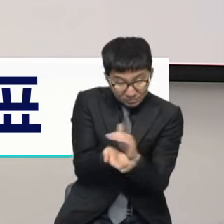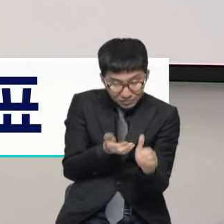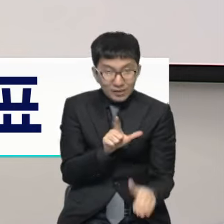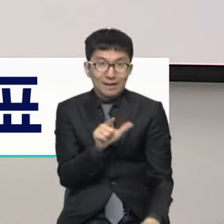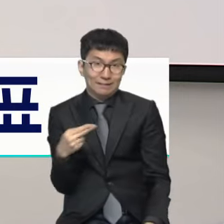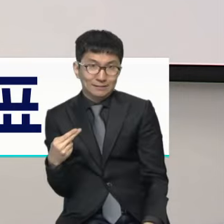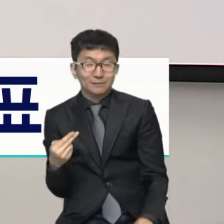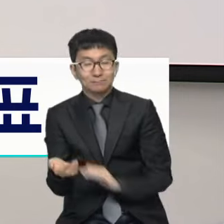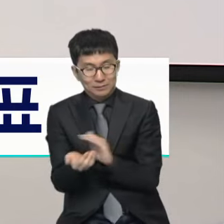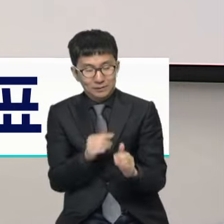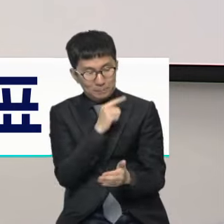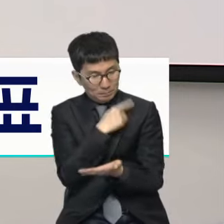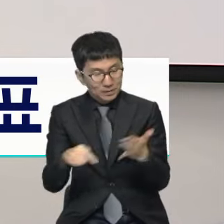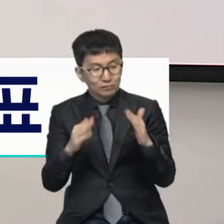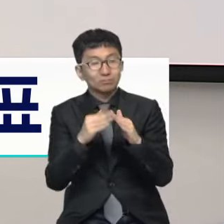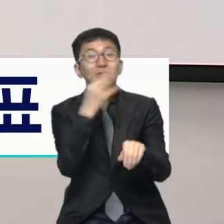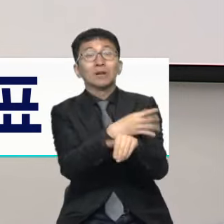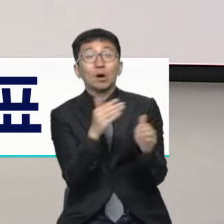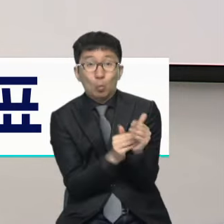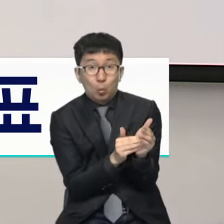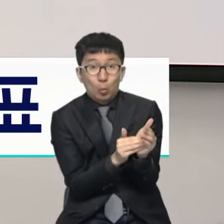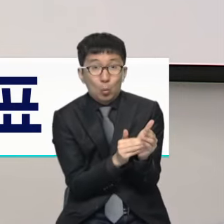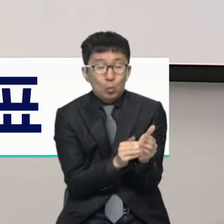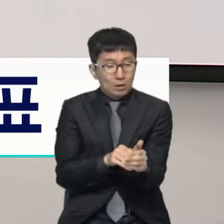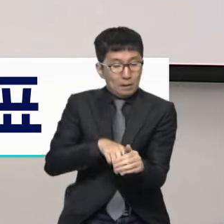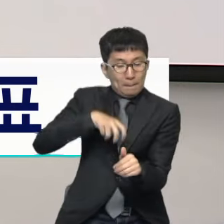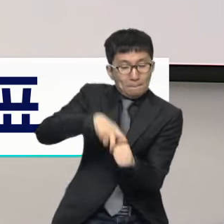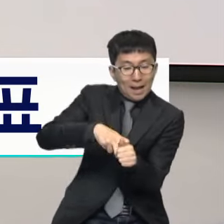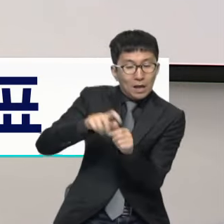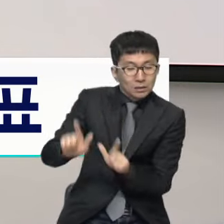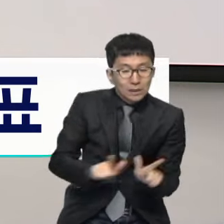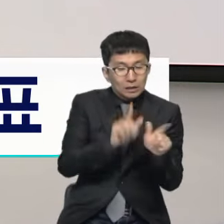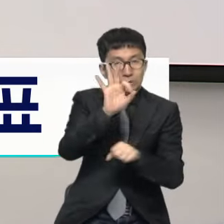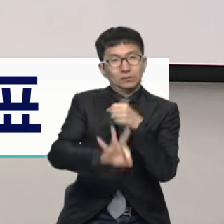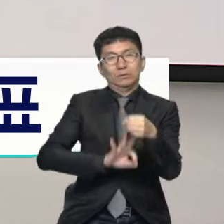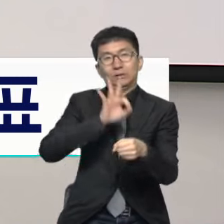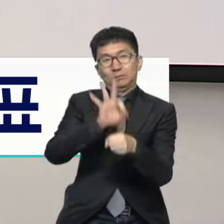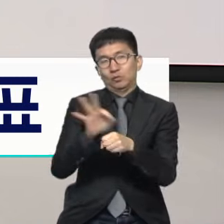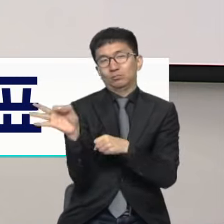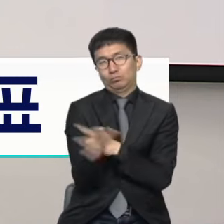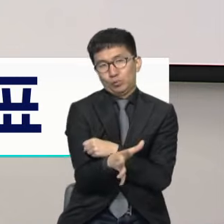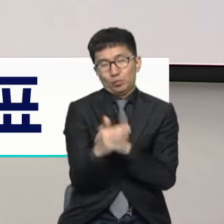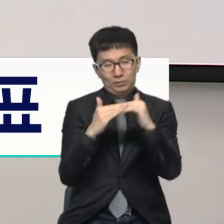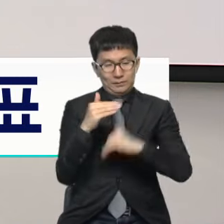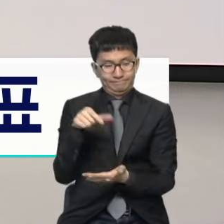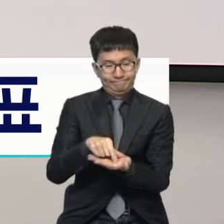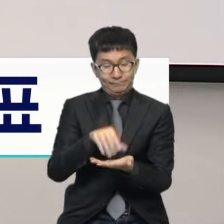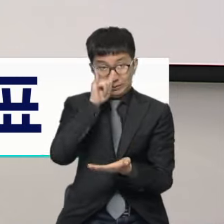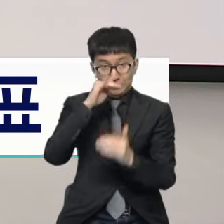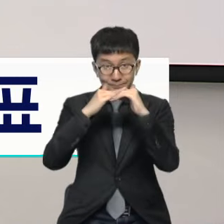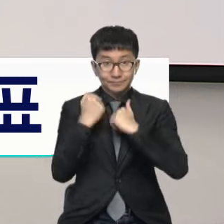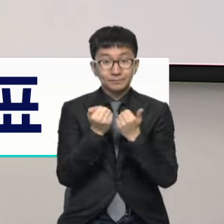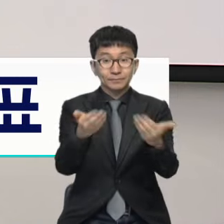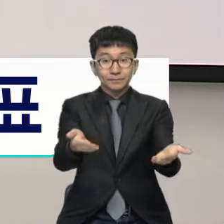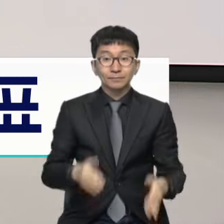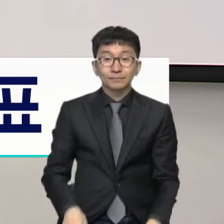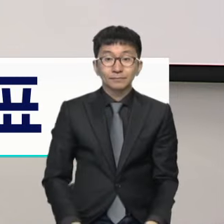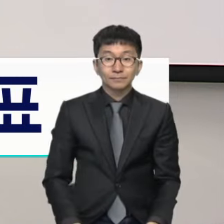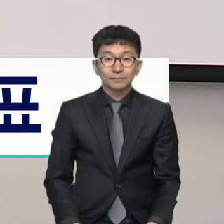주택을 사들인 다음 피해자들이 여기서 10년 동안 무상으로 살 수 있게 한다는 내용이 담겼습니다. 이호건